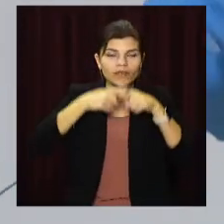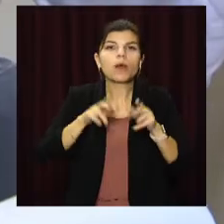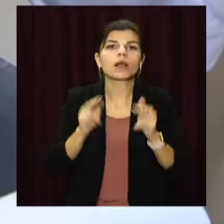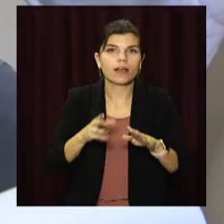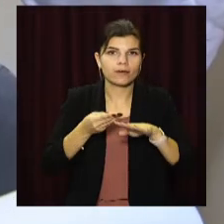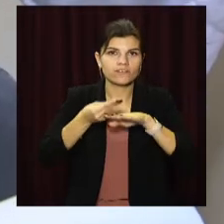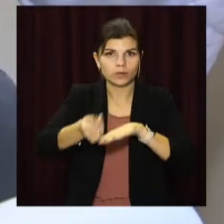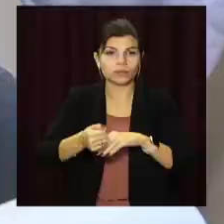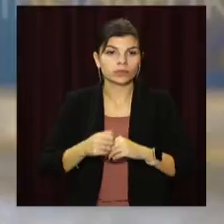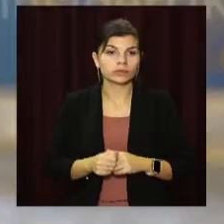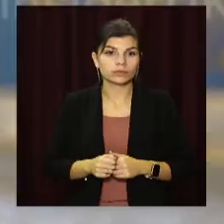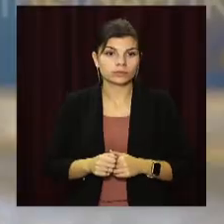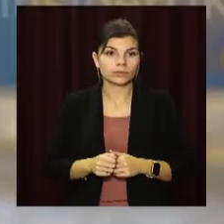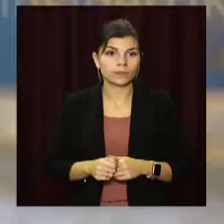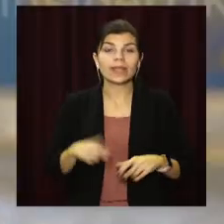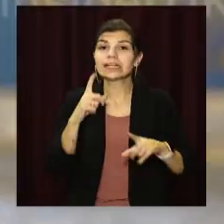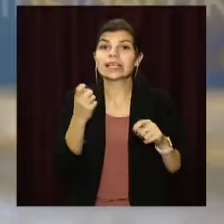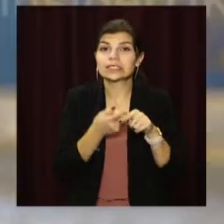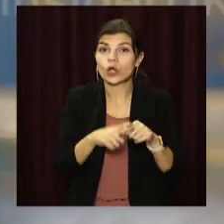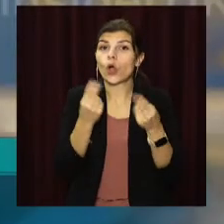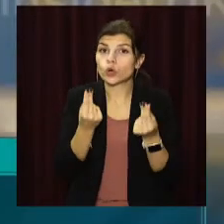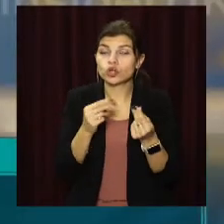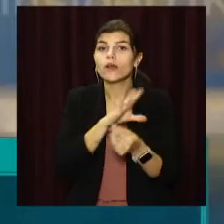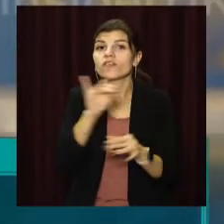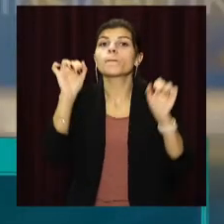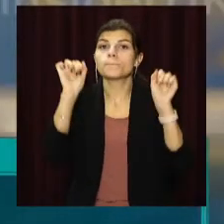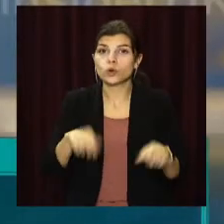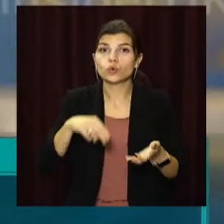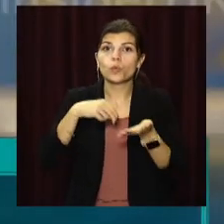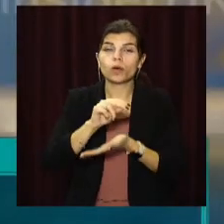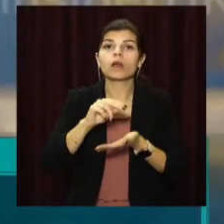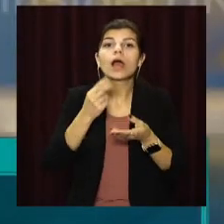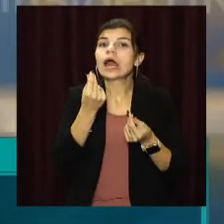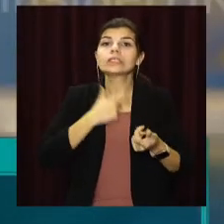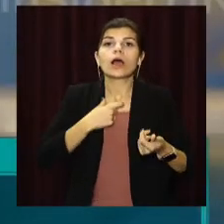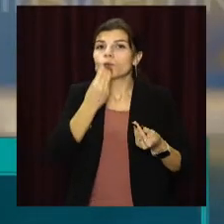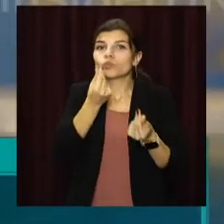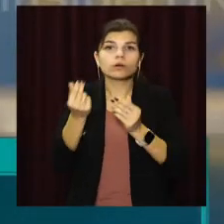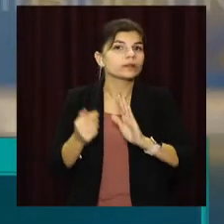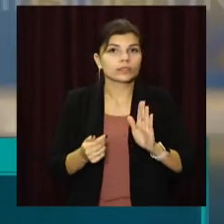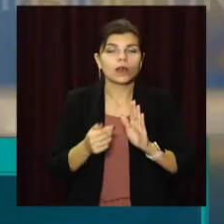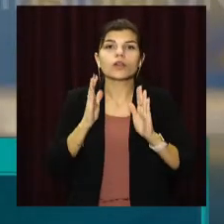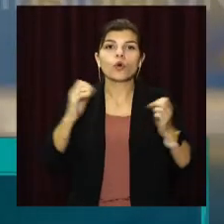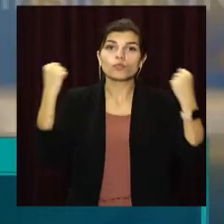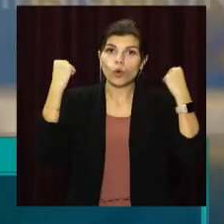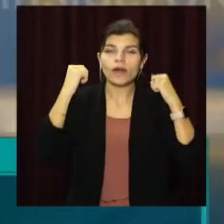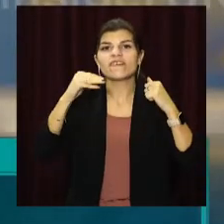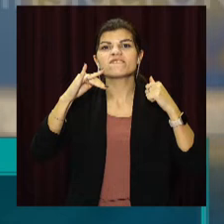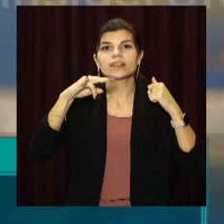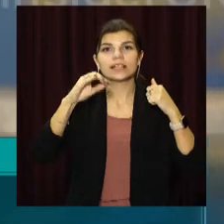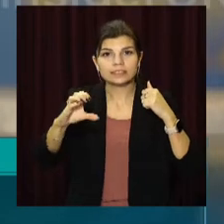виплат. За ці кошти можна буде придбати абонемент у спортзал або